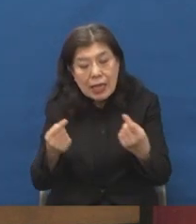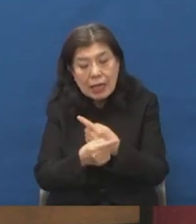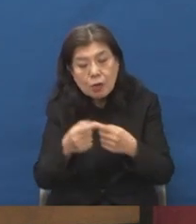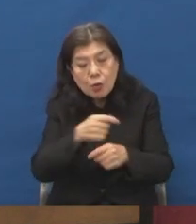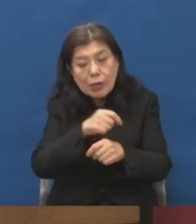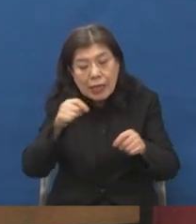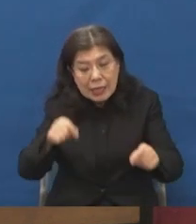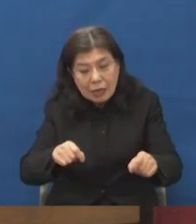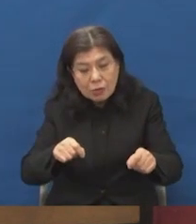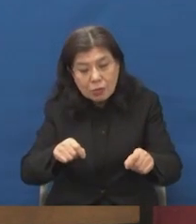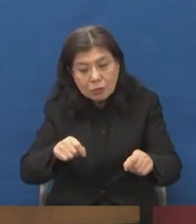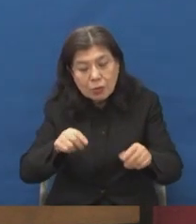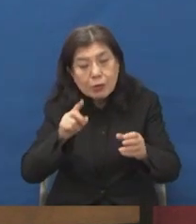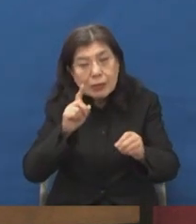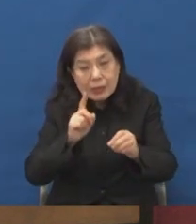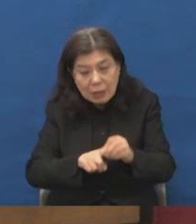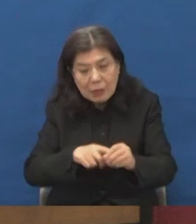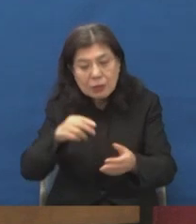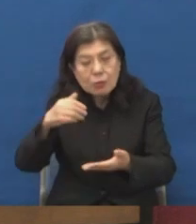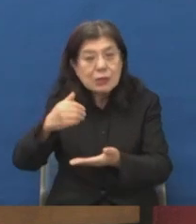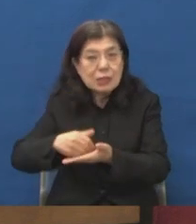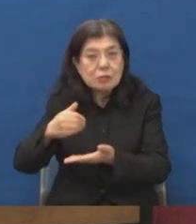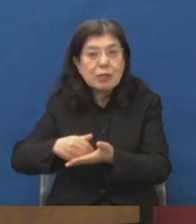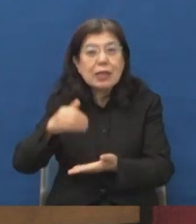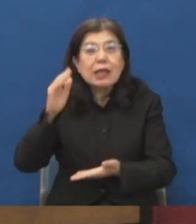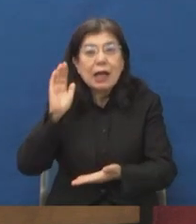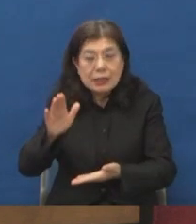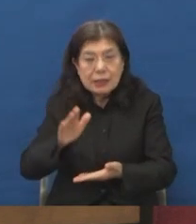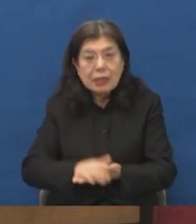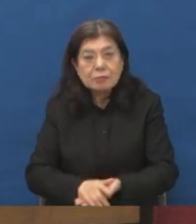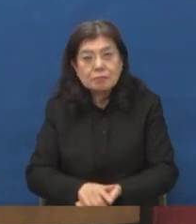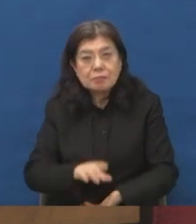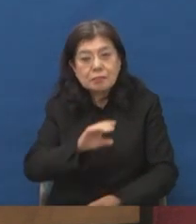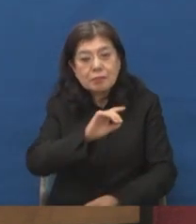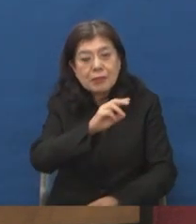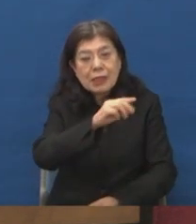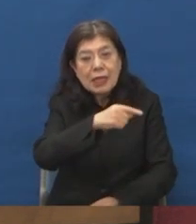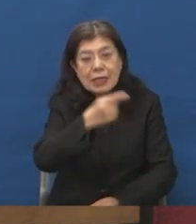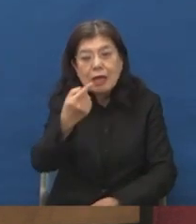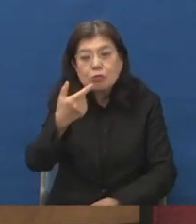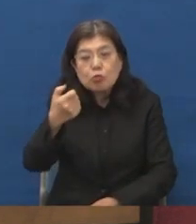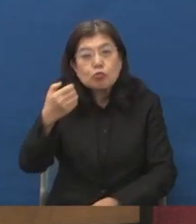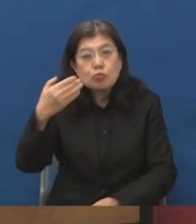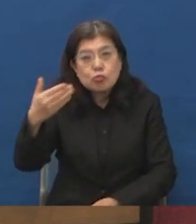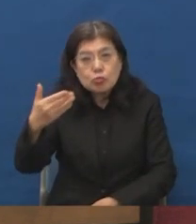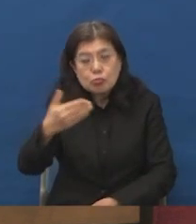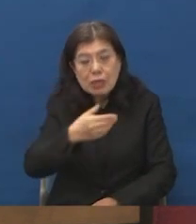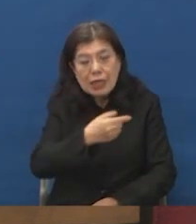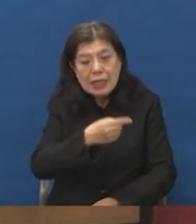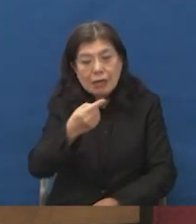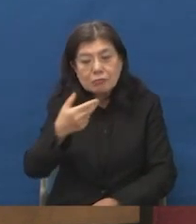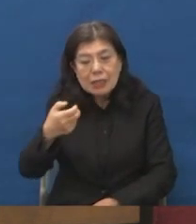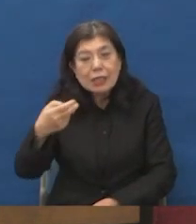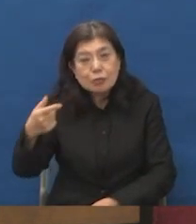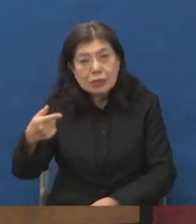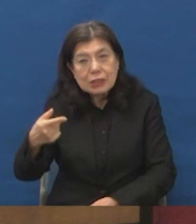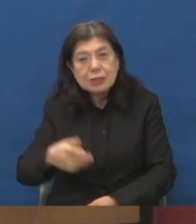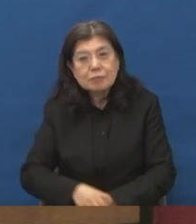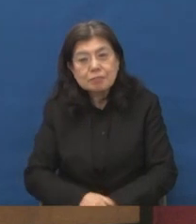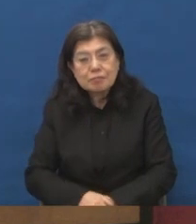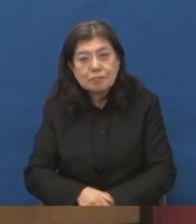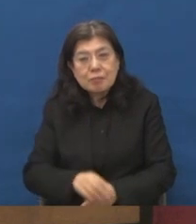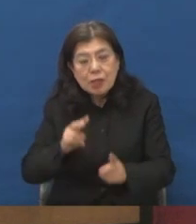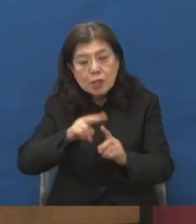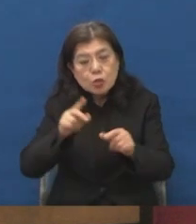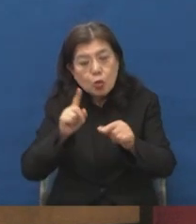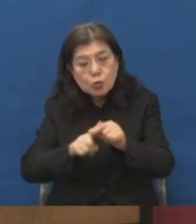とするものであるとの説明がありました。次に、議第169号から171号、小栗栖中学校区小中一